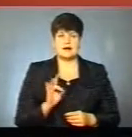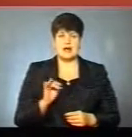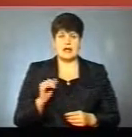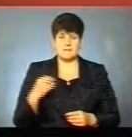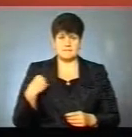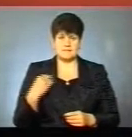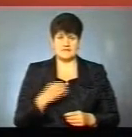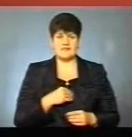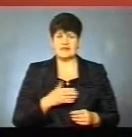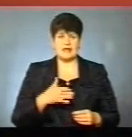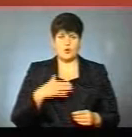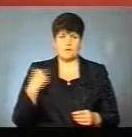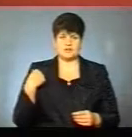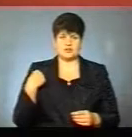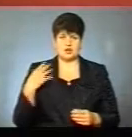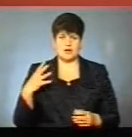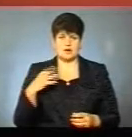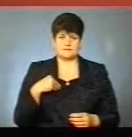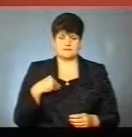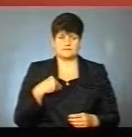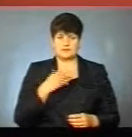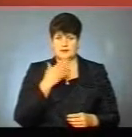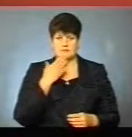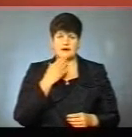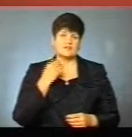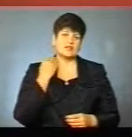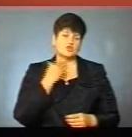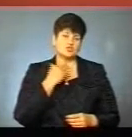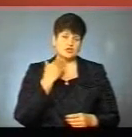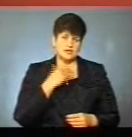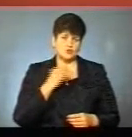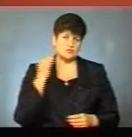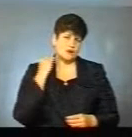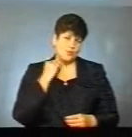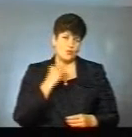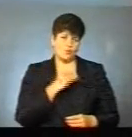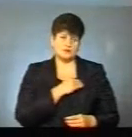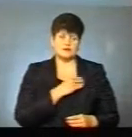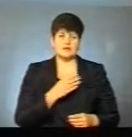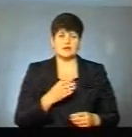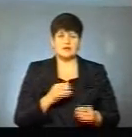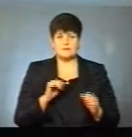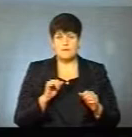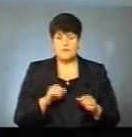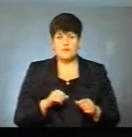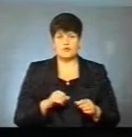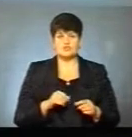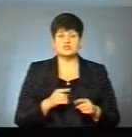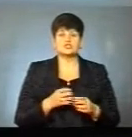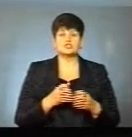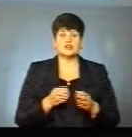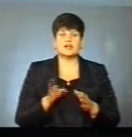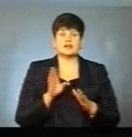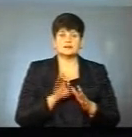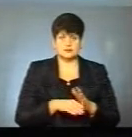він тоді не облягає плече, він на шию заходить. І при дорожньо-транспортній пригоді він може як мінімум поранити, а